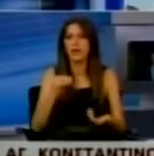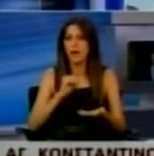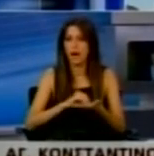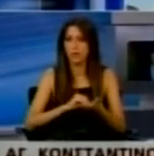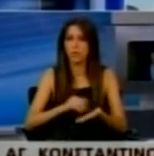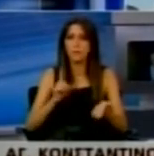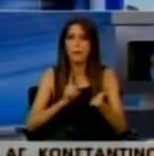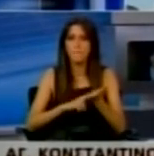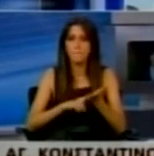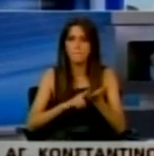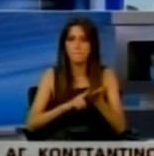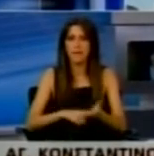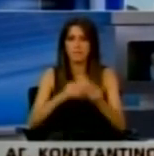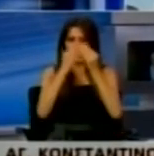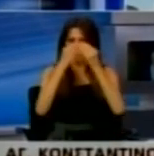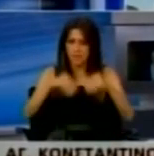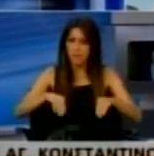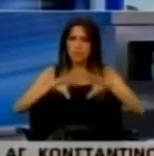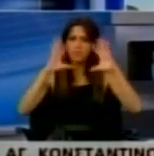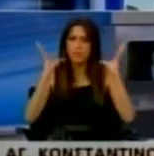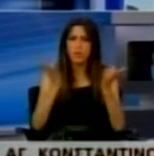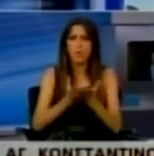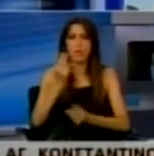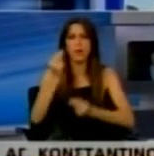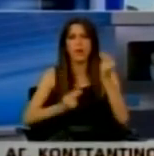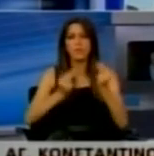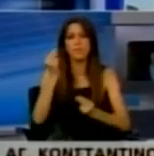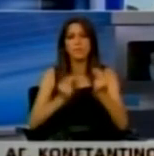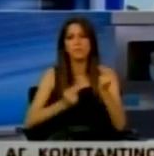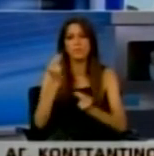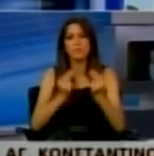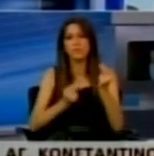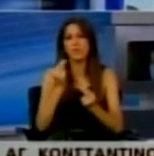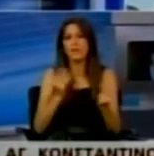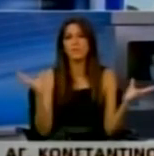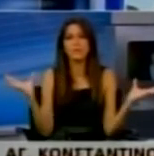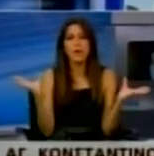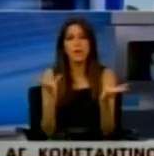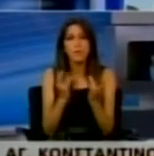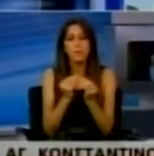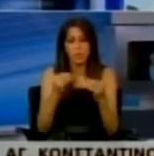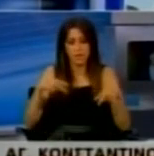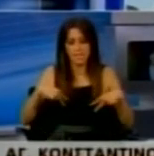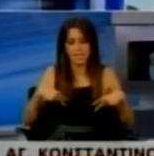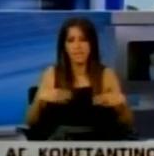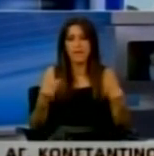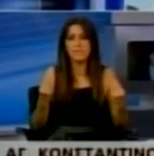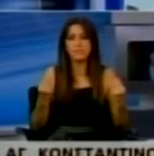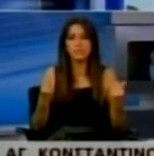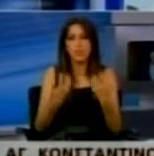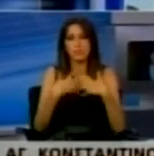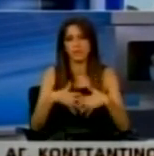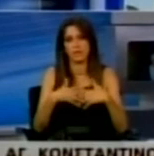ζητήματα που έχουν σχέση με την πραγματική συλλειτουργία των 3 κομμάτων στο